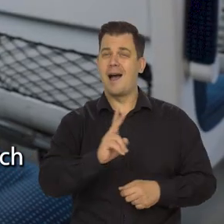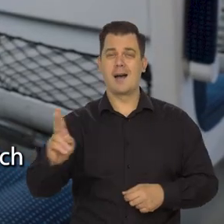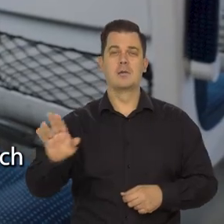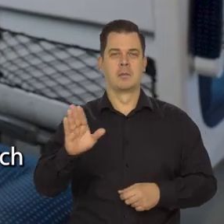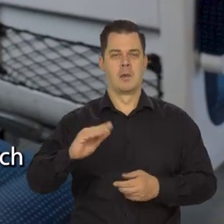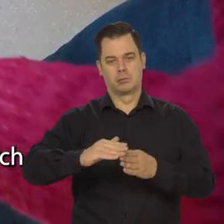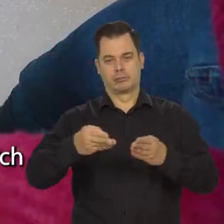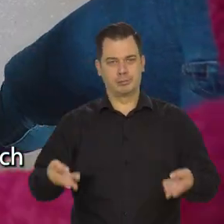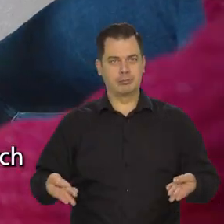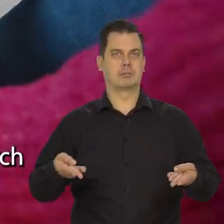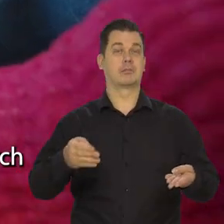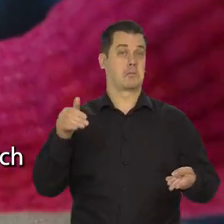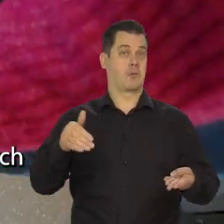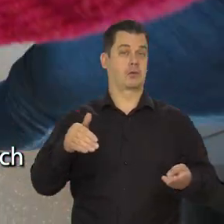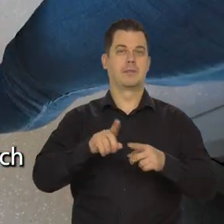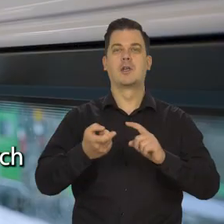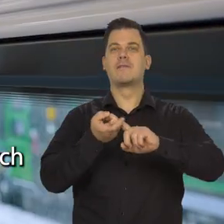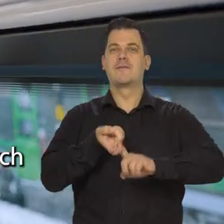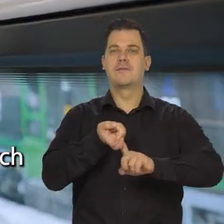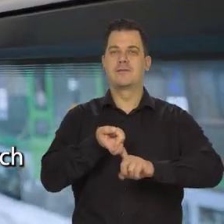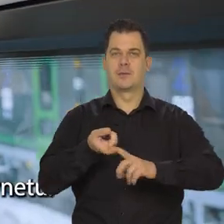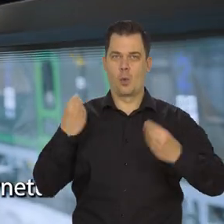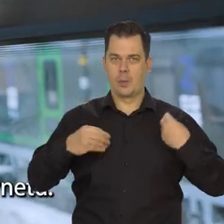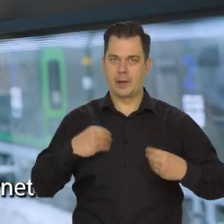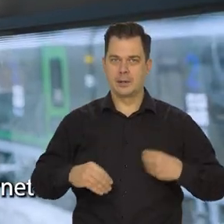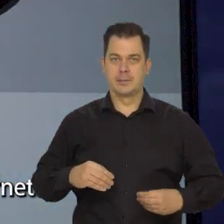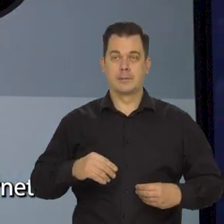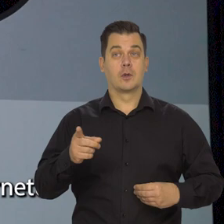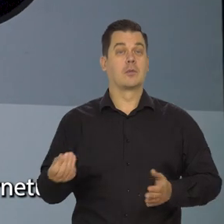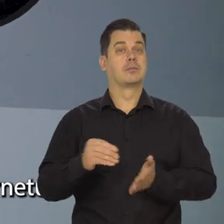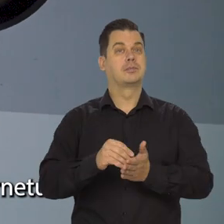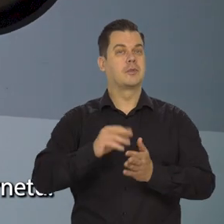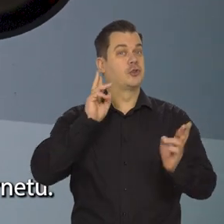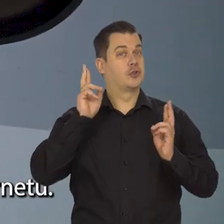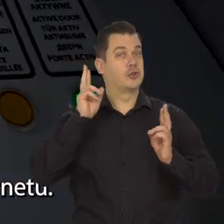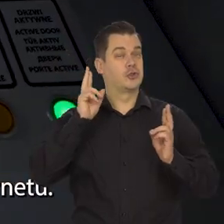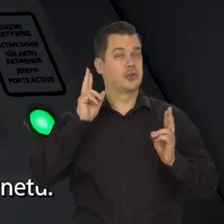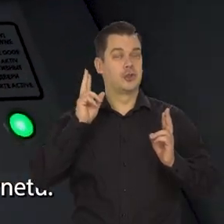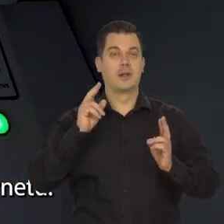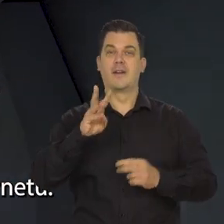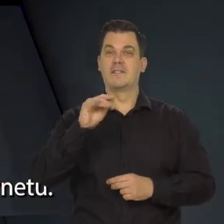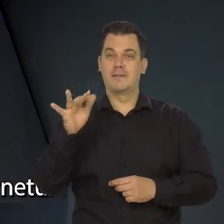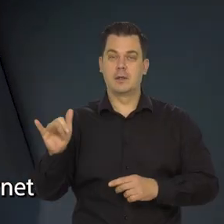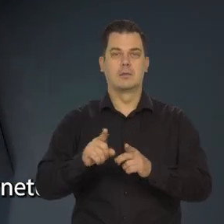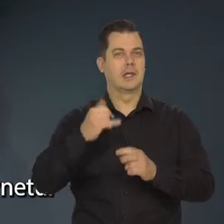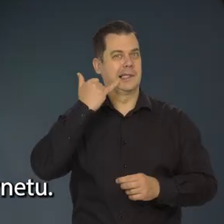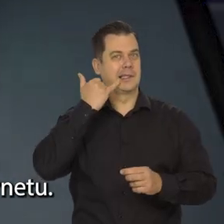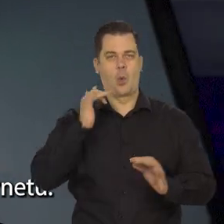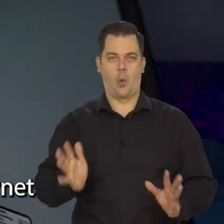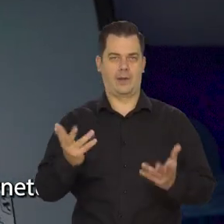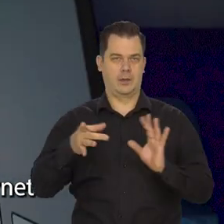miejscu siedzącym do dyspozycji podróżnych są stoliki oraz haczyki na ubranie. Ponadto zostały zainstalowane wzmacniacze sygnału komórkowego oraz urządzenia